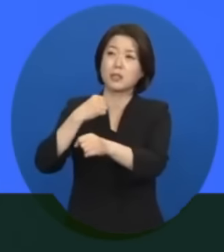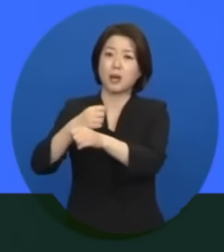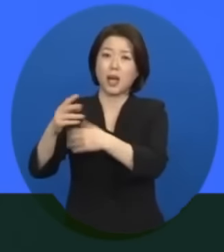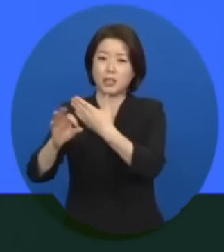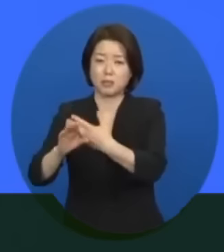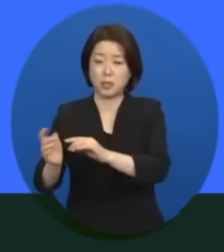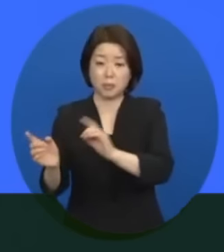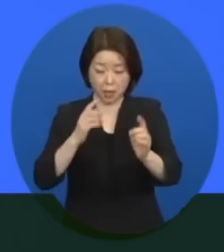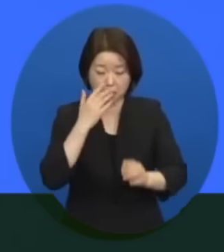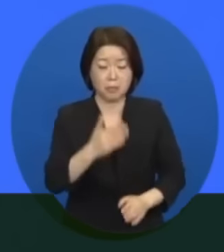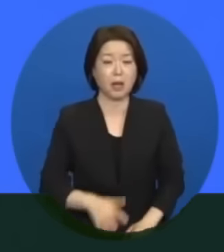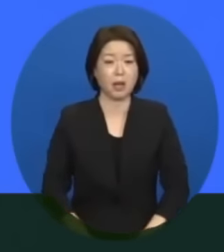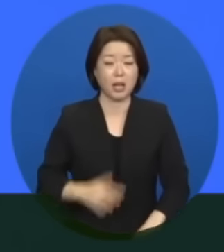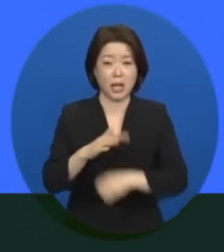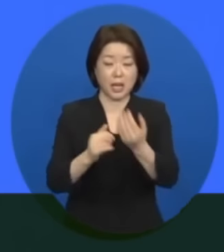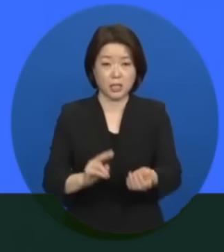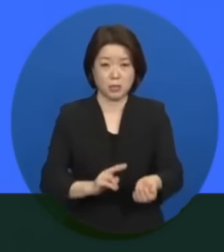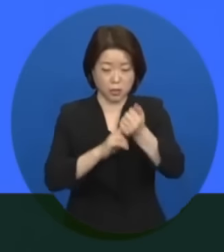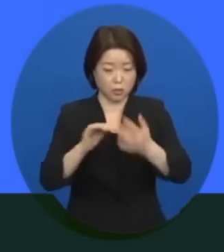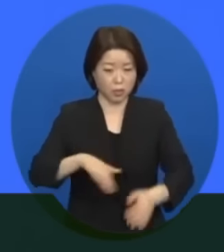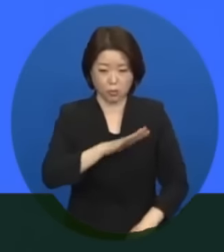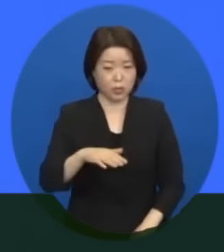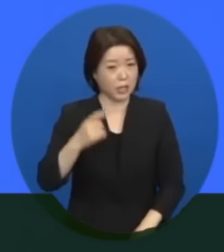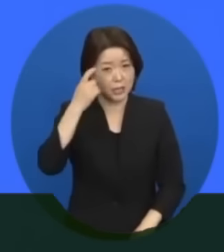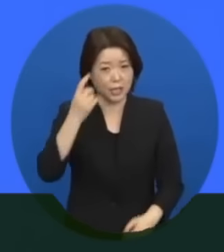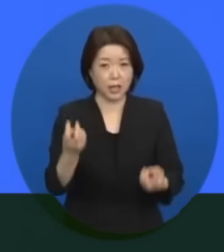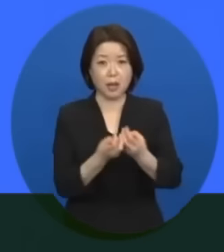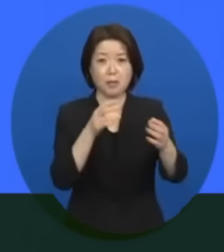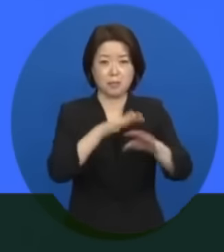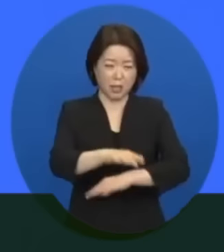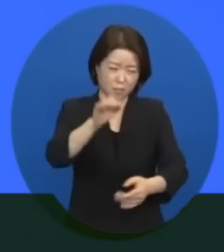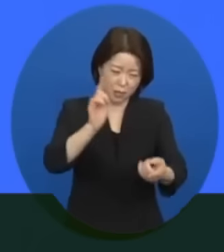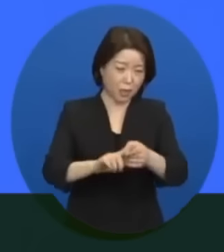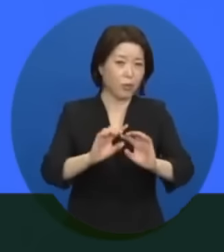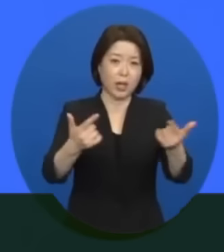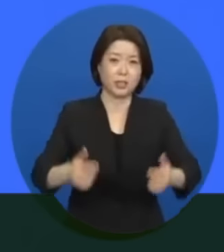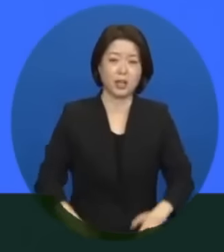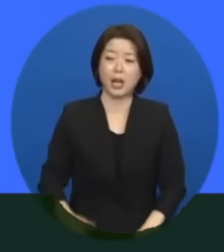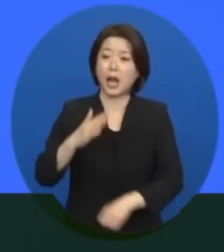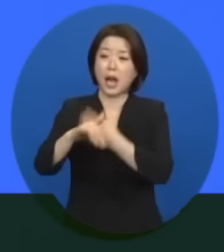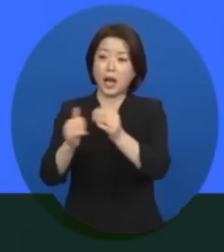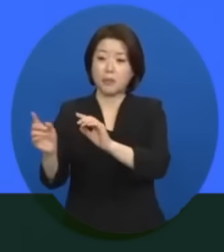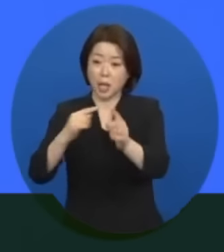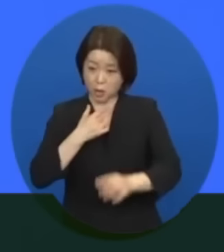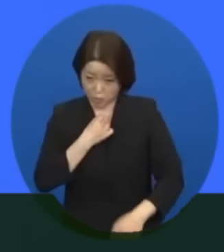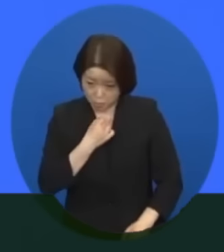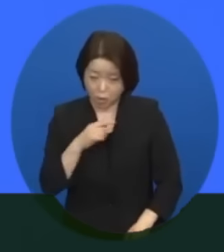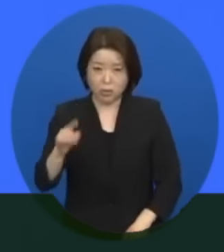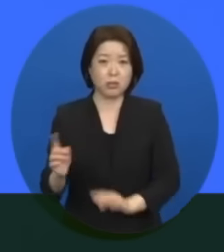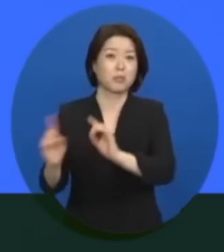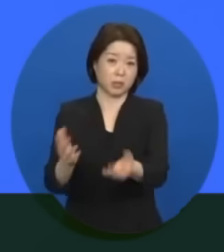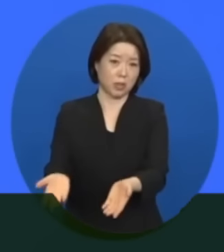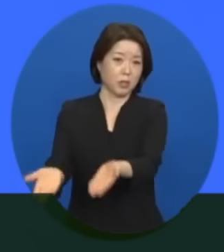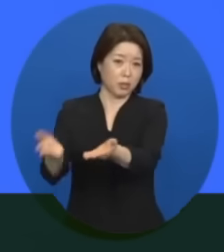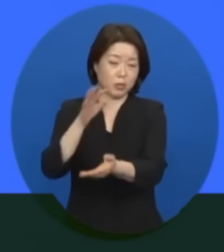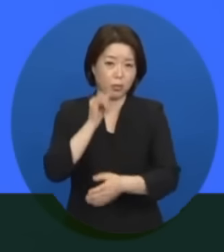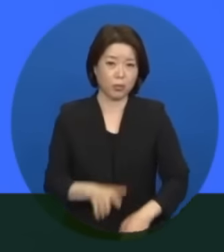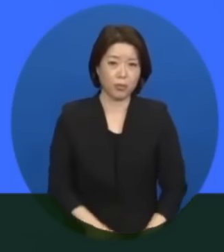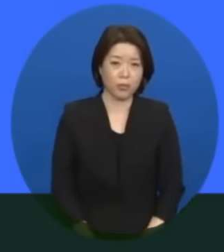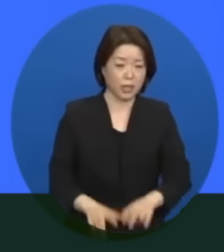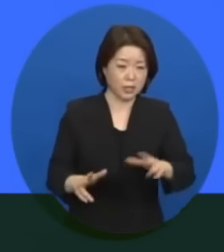있겠지만 하나님의 기적은 우리가 생각하는 방식대로 이루어지진 않고요 하나님이 살리실 사람은 살리시고 또한 당장